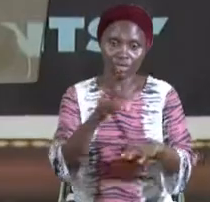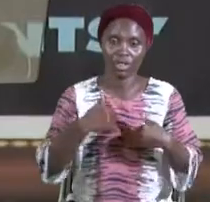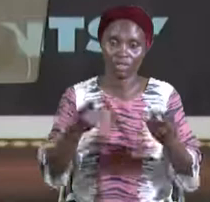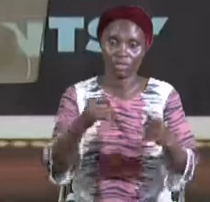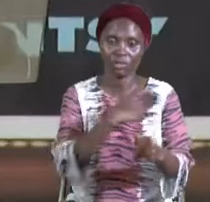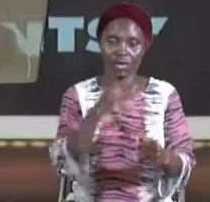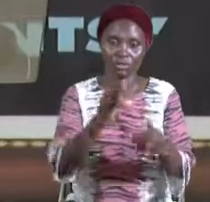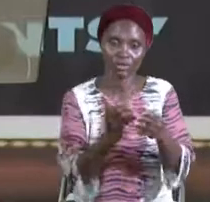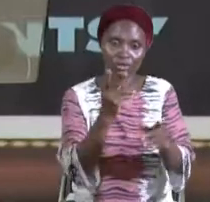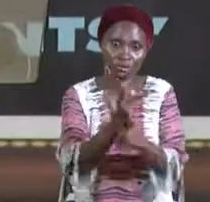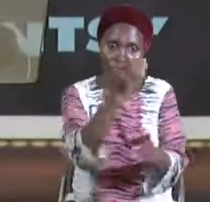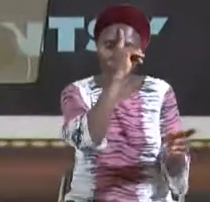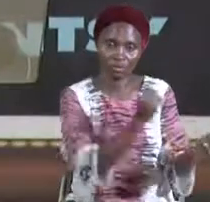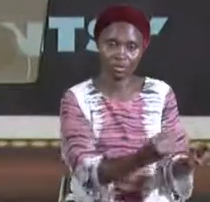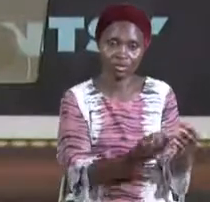grands progrès.